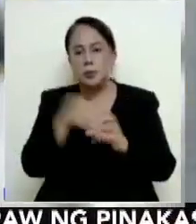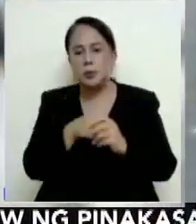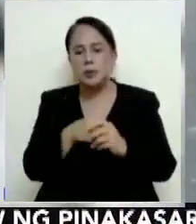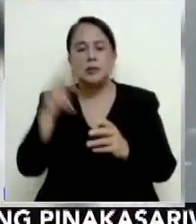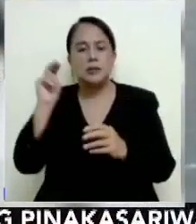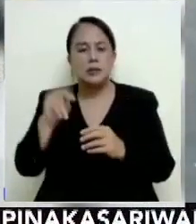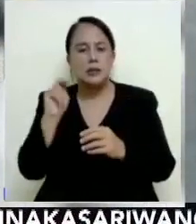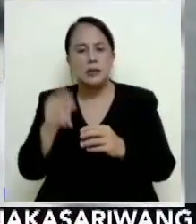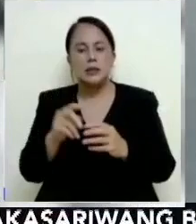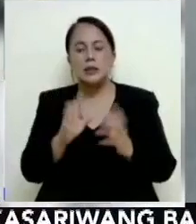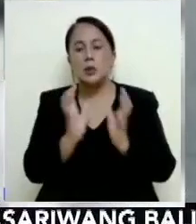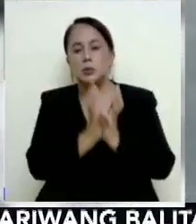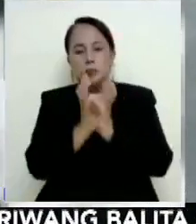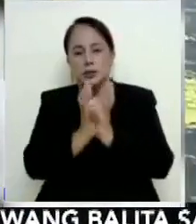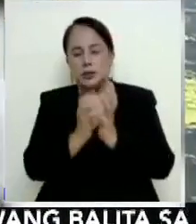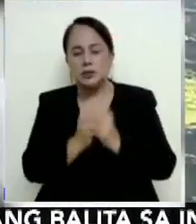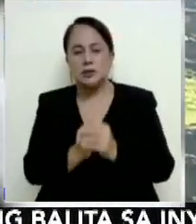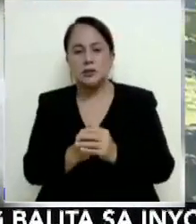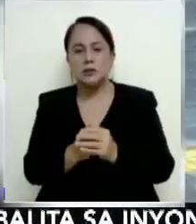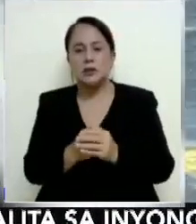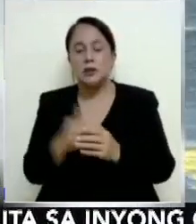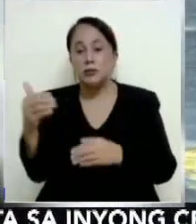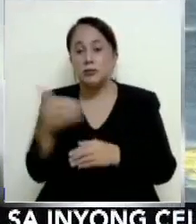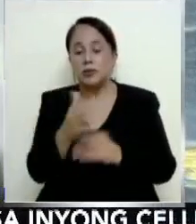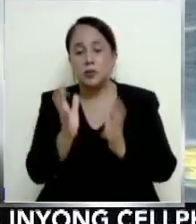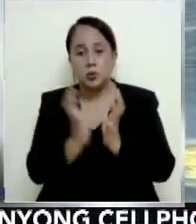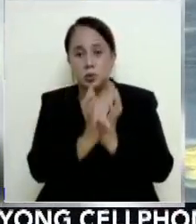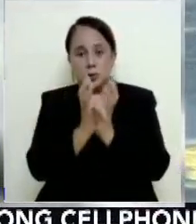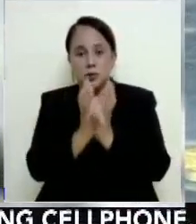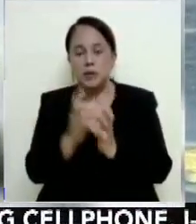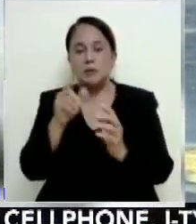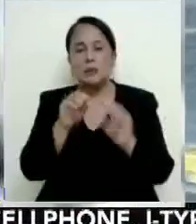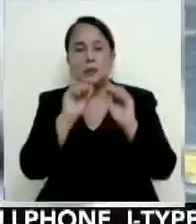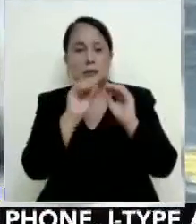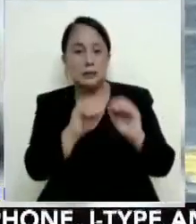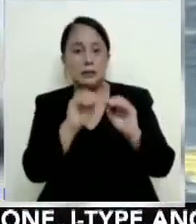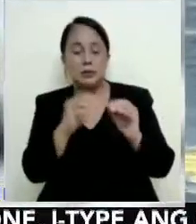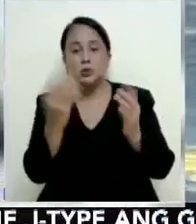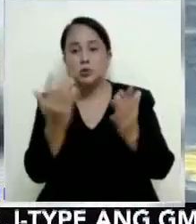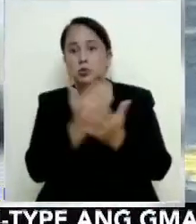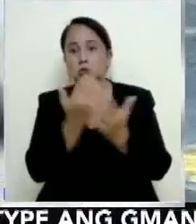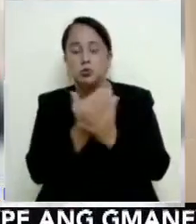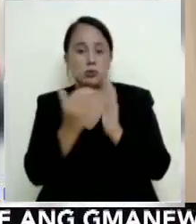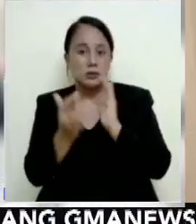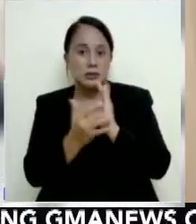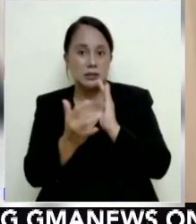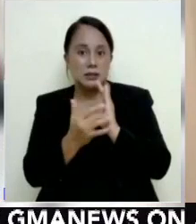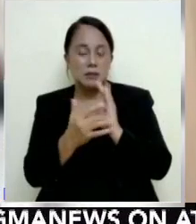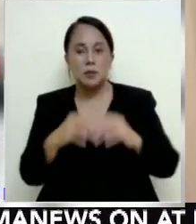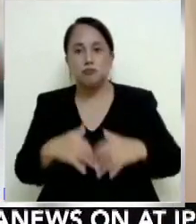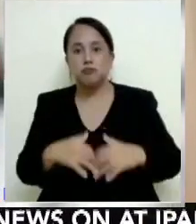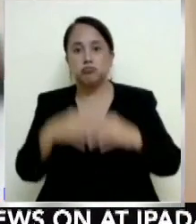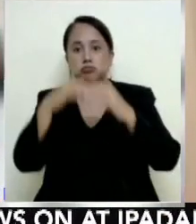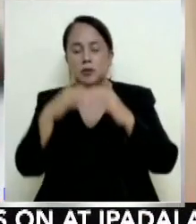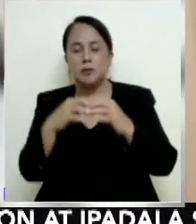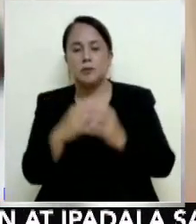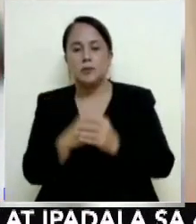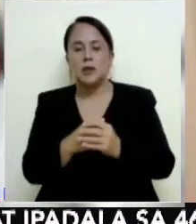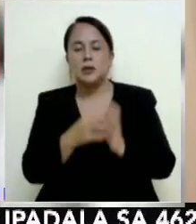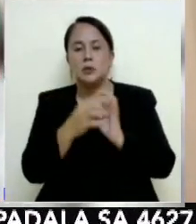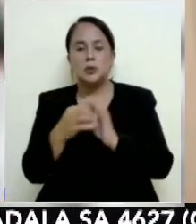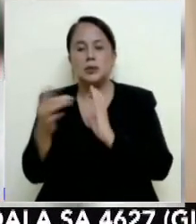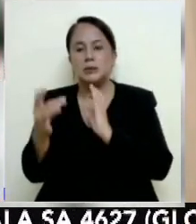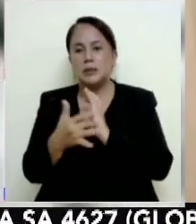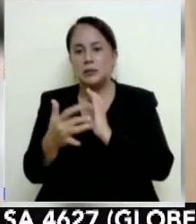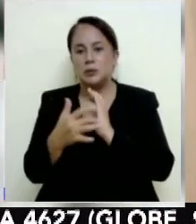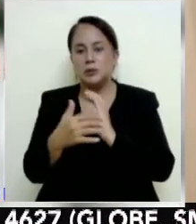komunidad. Kung fishing community halimbawa, maituro ang mga makabagong teknolohiya para palaguin ito. Under the technologies